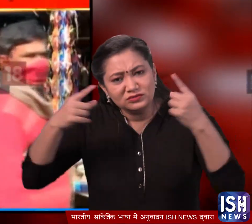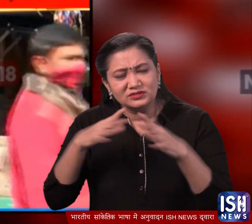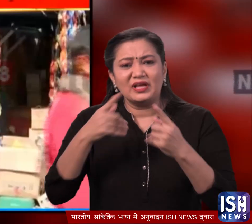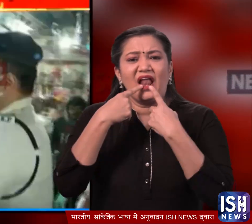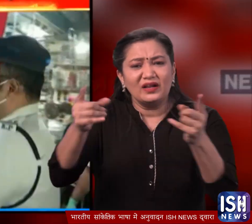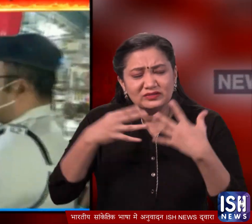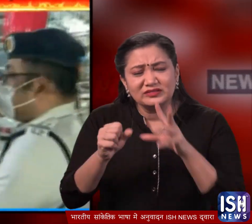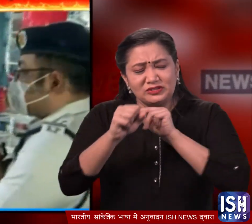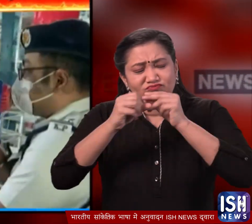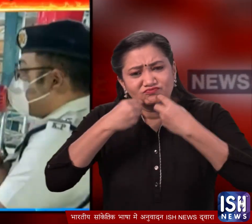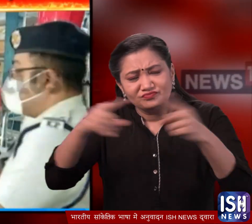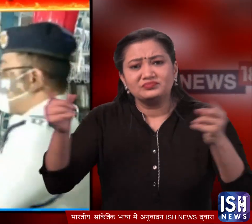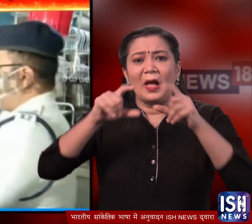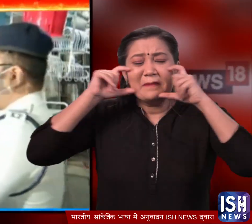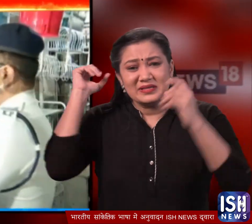की अपील करती रही।